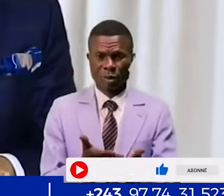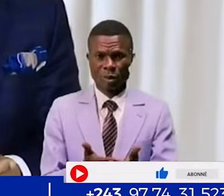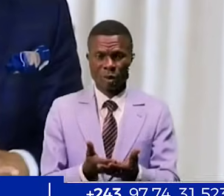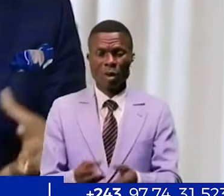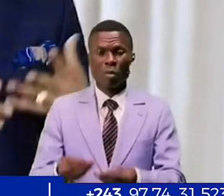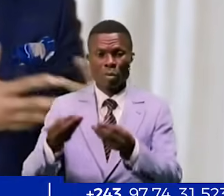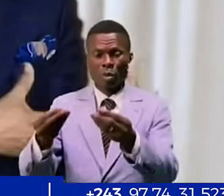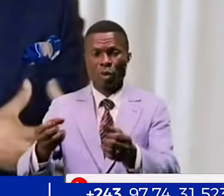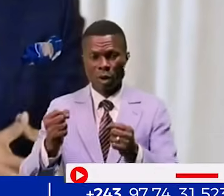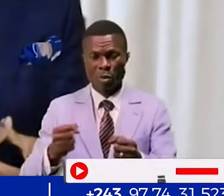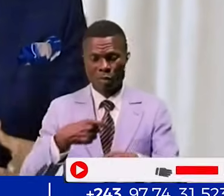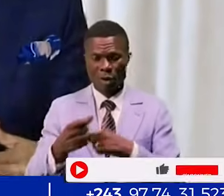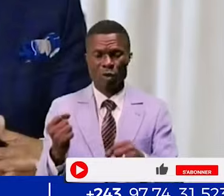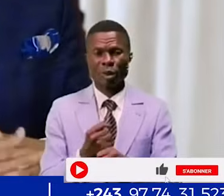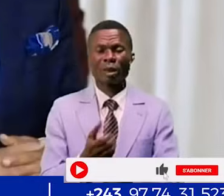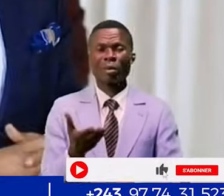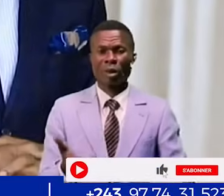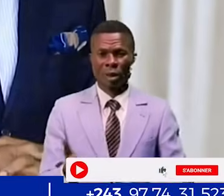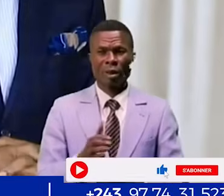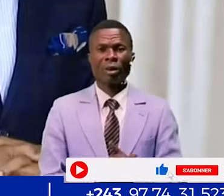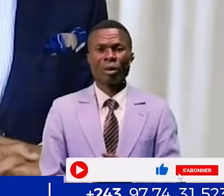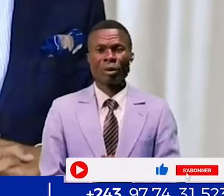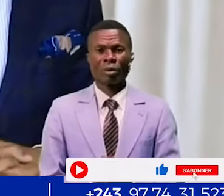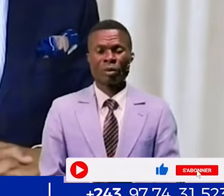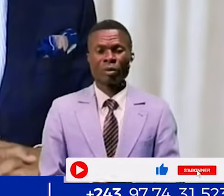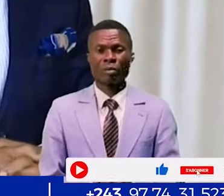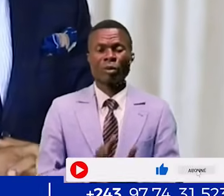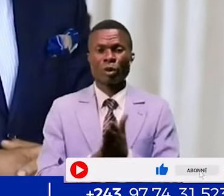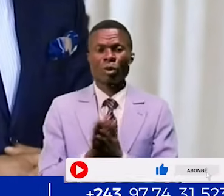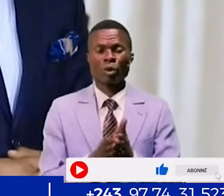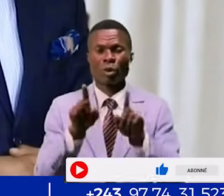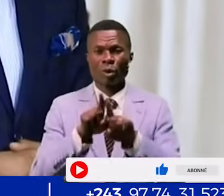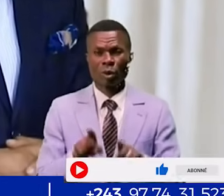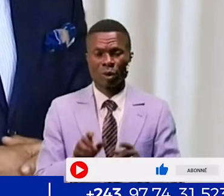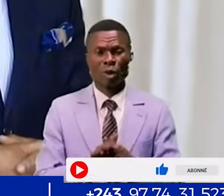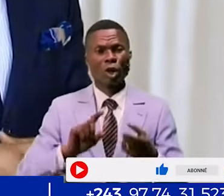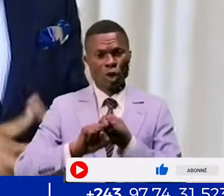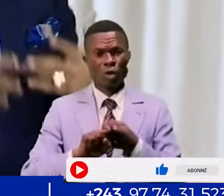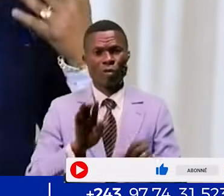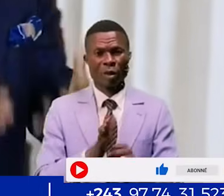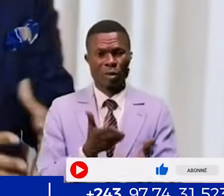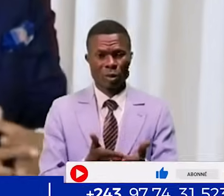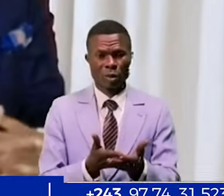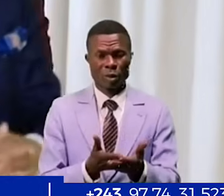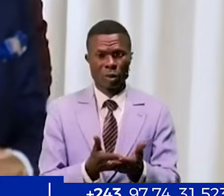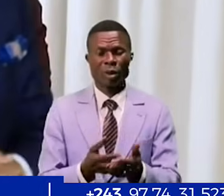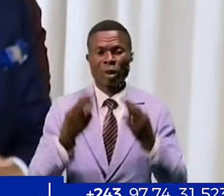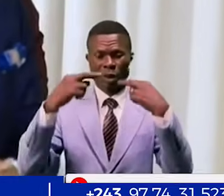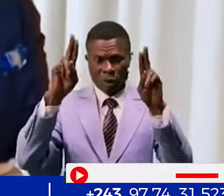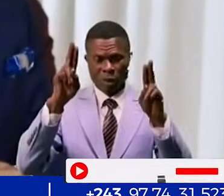chef de l'État fait confiance. Nous souhaitons aussi beaucoup de bonnes chances et de